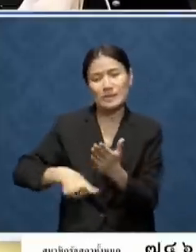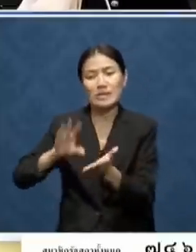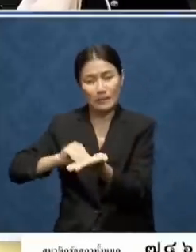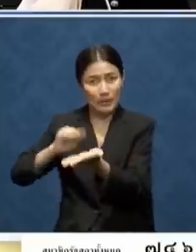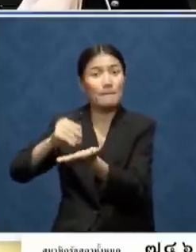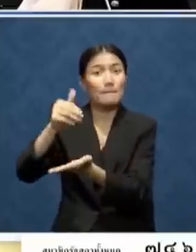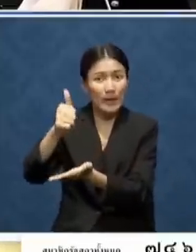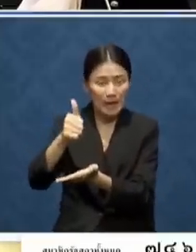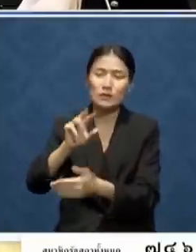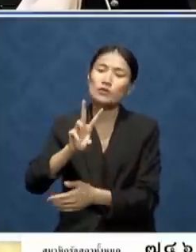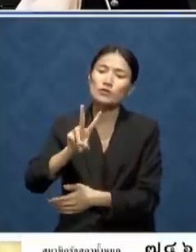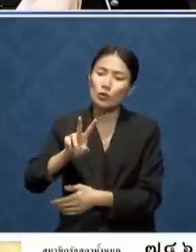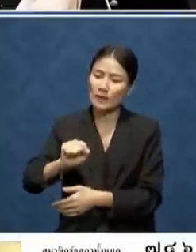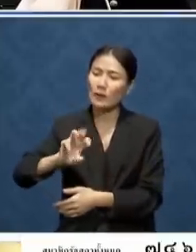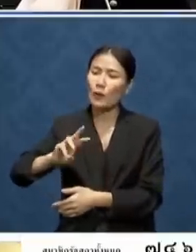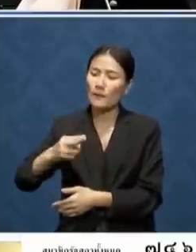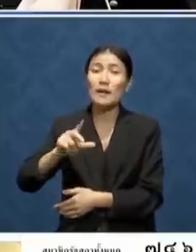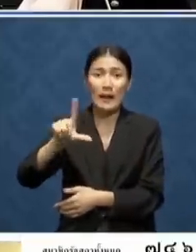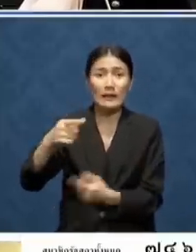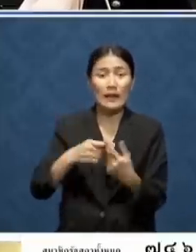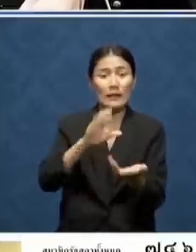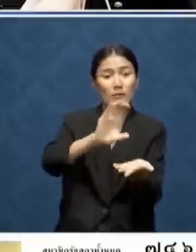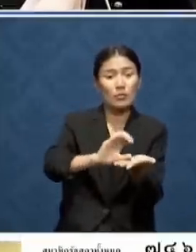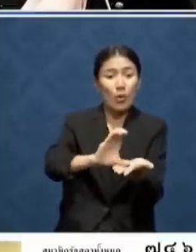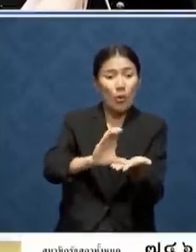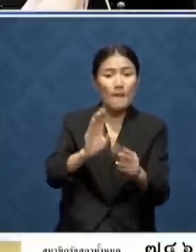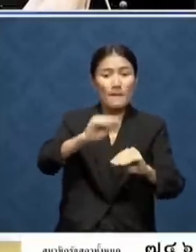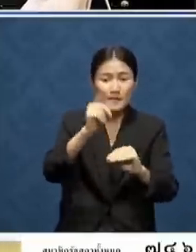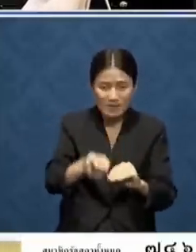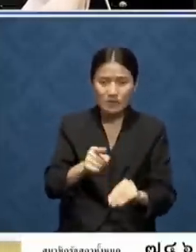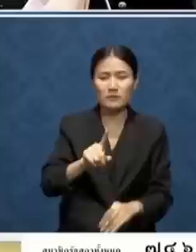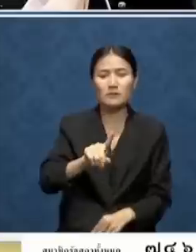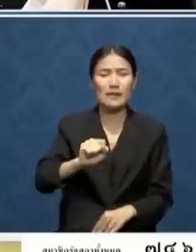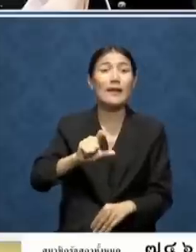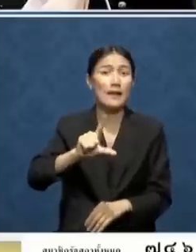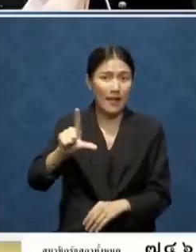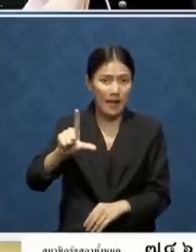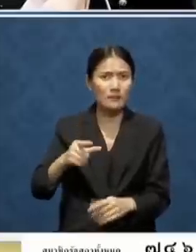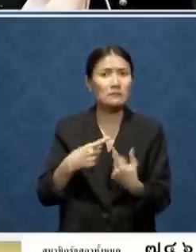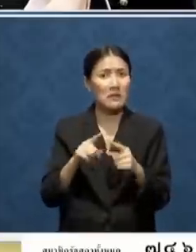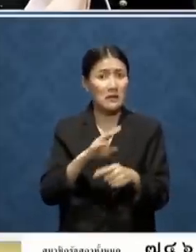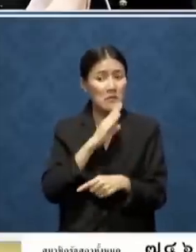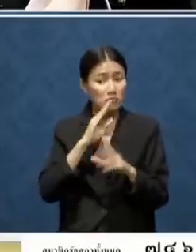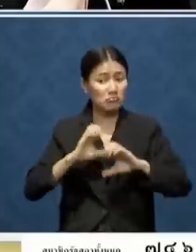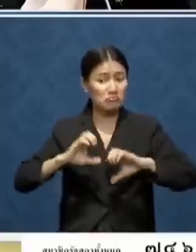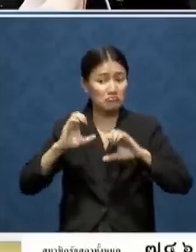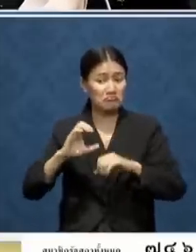เพิ่มขึ้นได้260,000ล้านแต่ว่างบประมาณเพิ่มจริงแค่แสนกว่าล้านเท่านั้นเองยกเว้นว่ารัฐบาลนี้จะขยายการขาดดุล